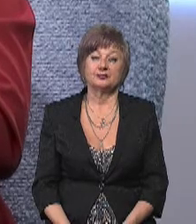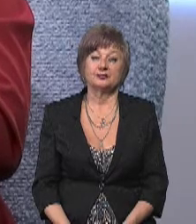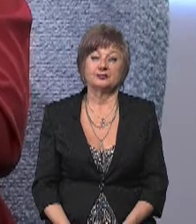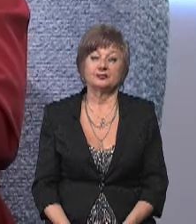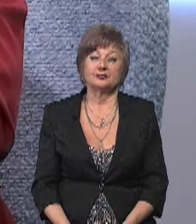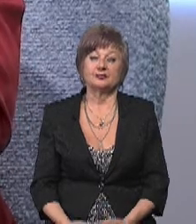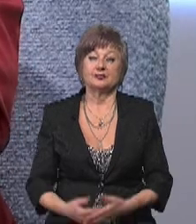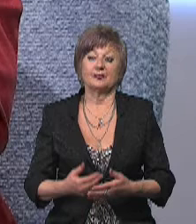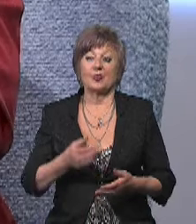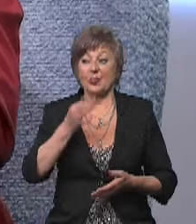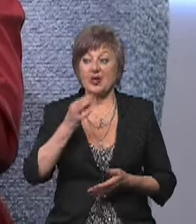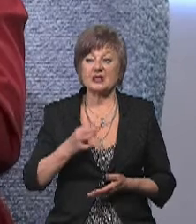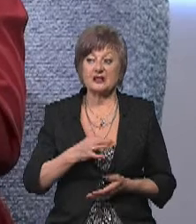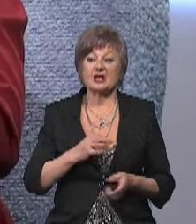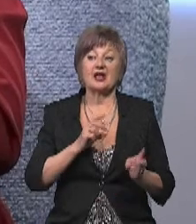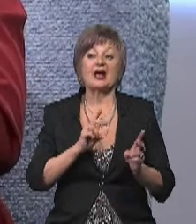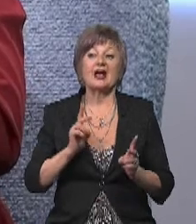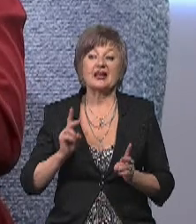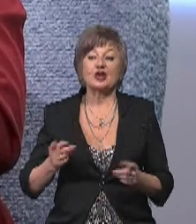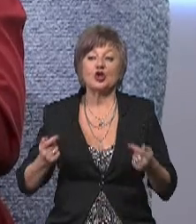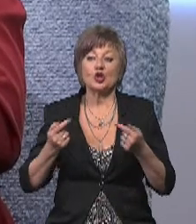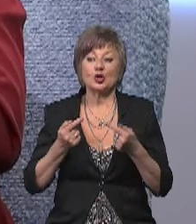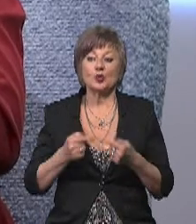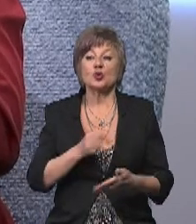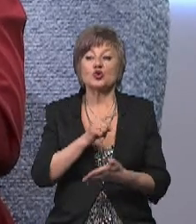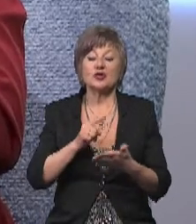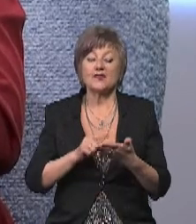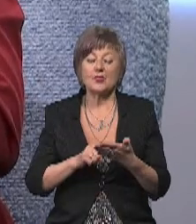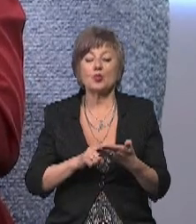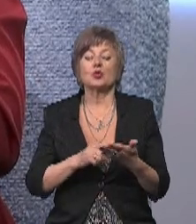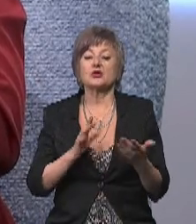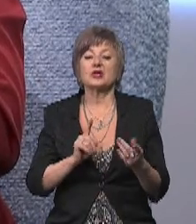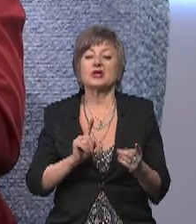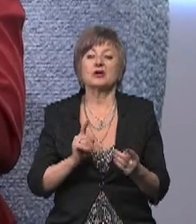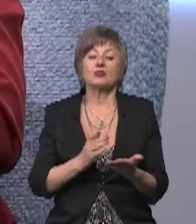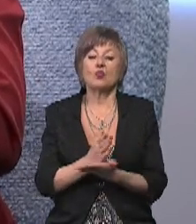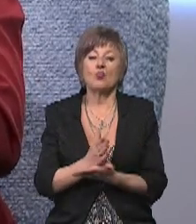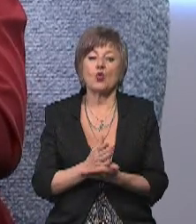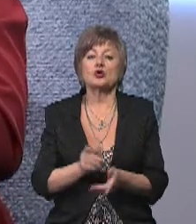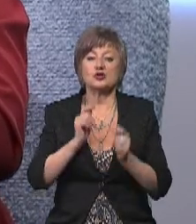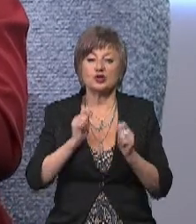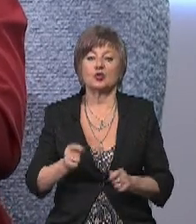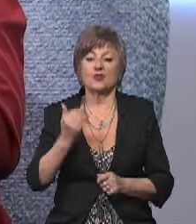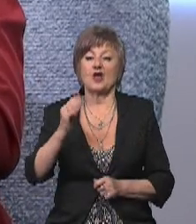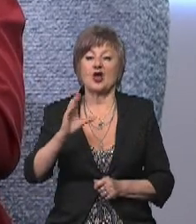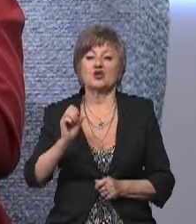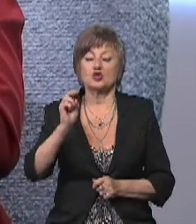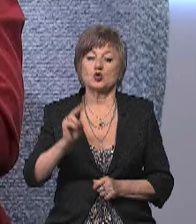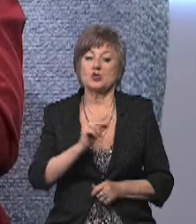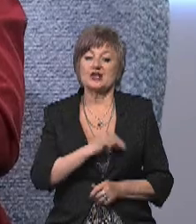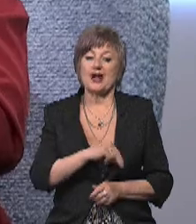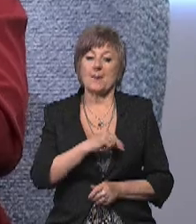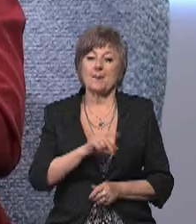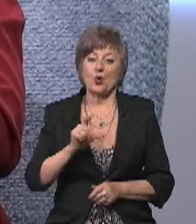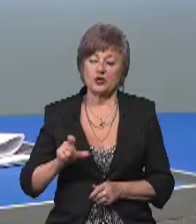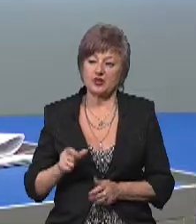Пані Марина, скажіть, будь ласка, які саме конкретно, які самі послуги надають соціальні робітники своїм